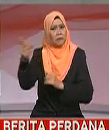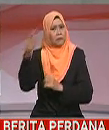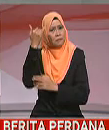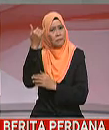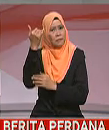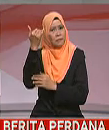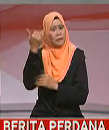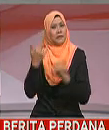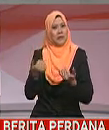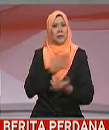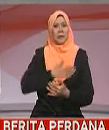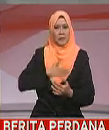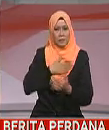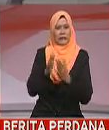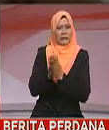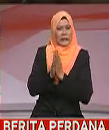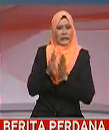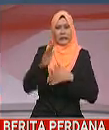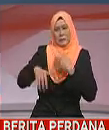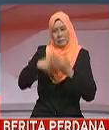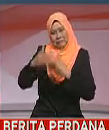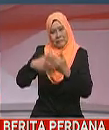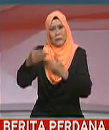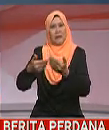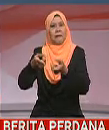Jadi kami mohon sangat-sangat untuk dipercepatkan untuk balik.